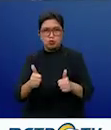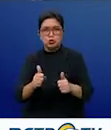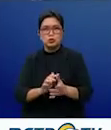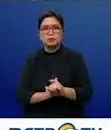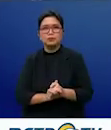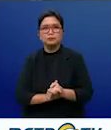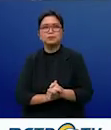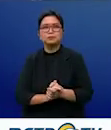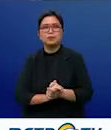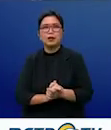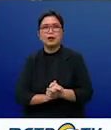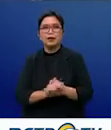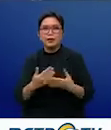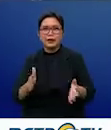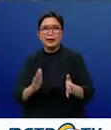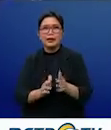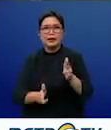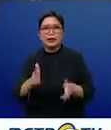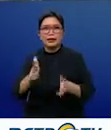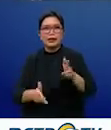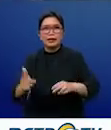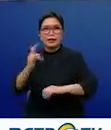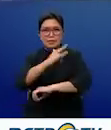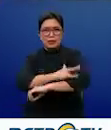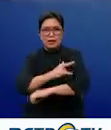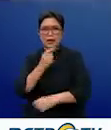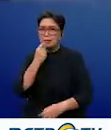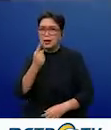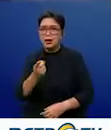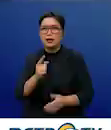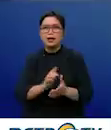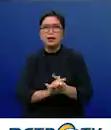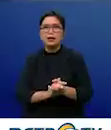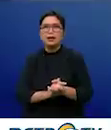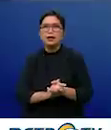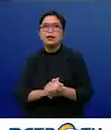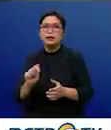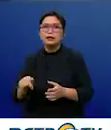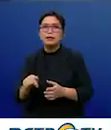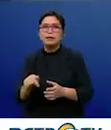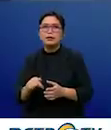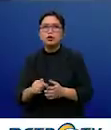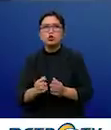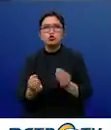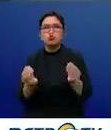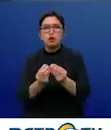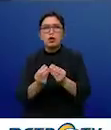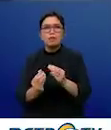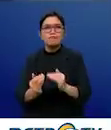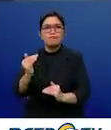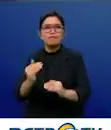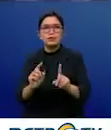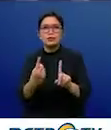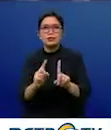Operator kereta bandara PT Railing mencatat kenaikan penumpang kereta bandara dari stasiun BNI City sebesar 11%. Per